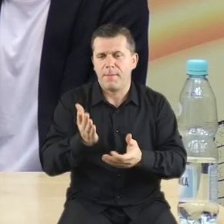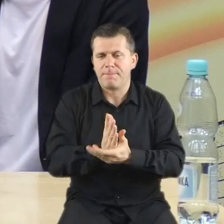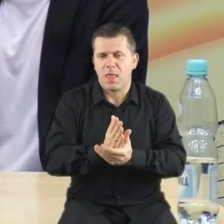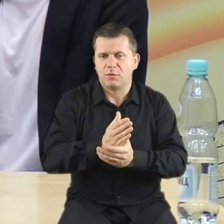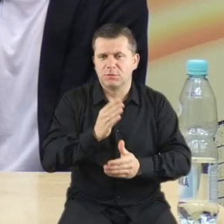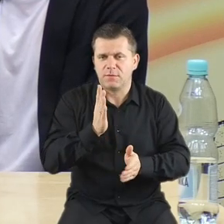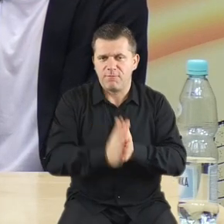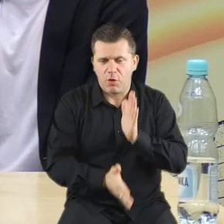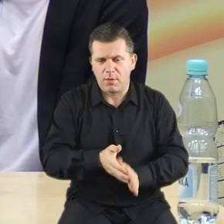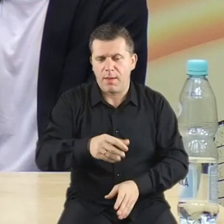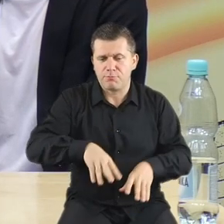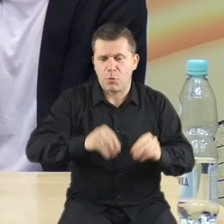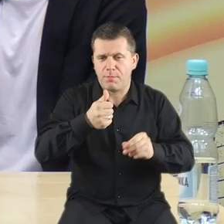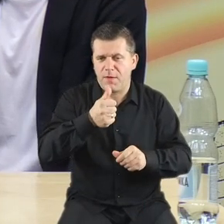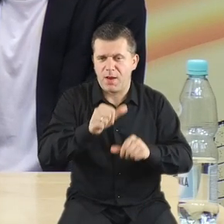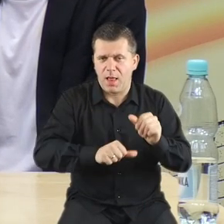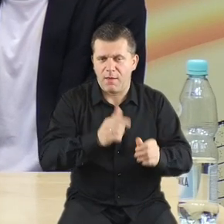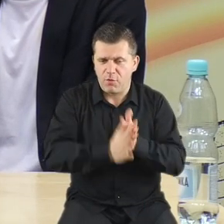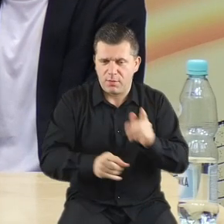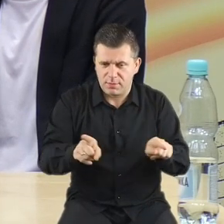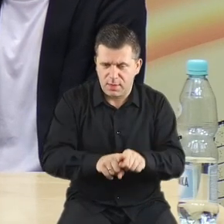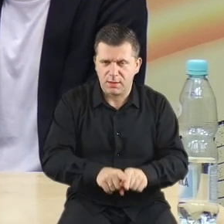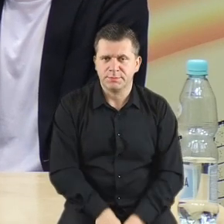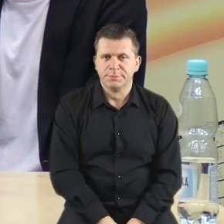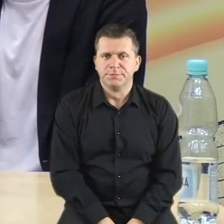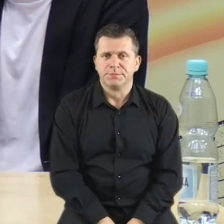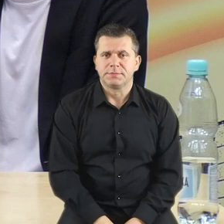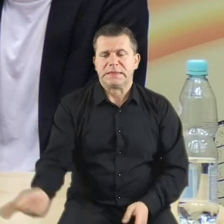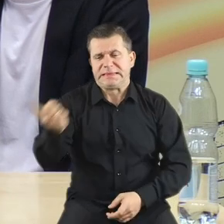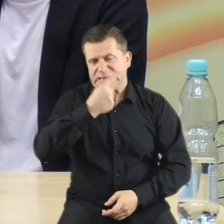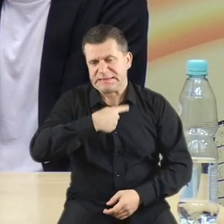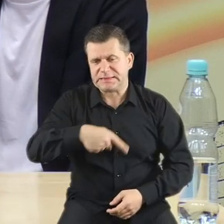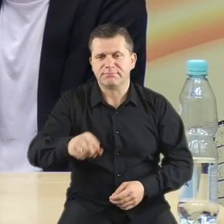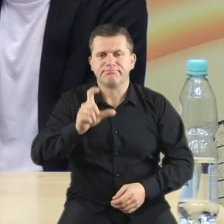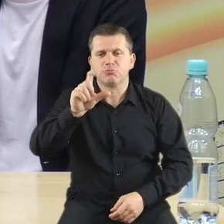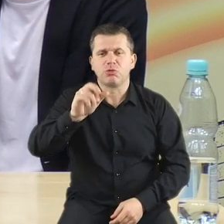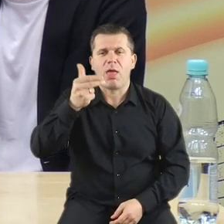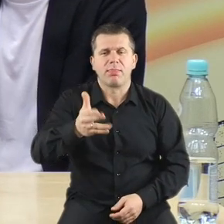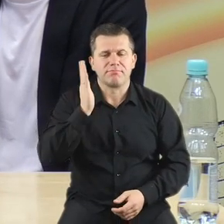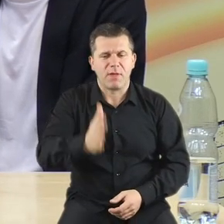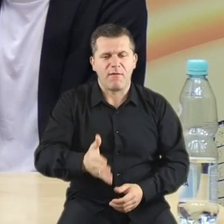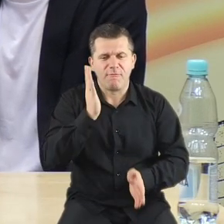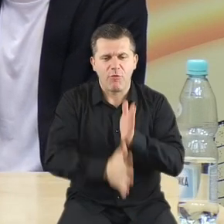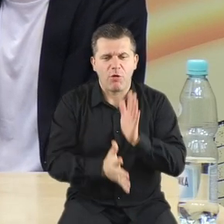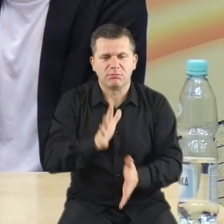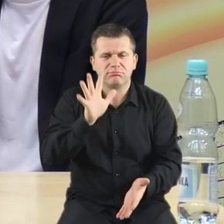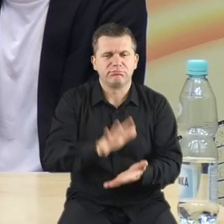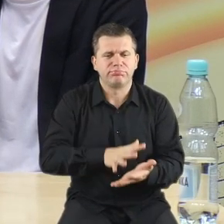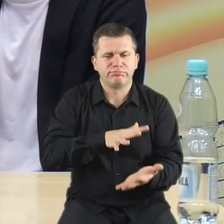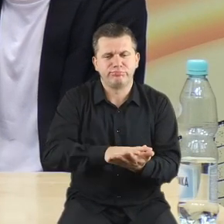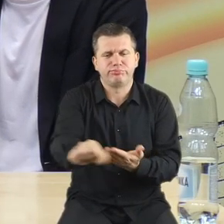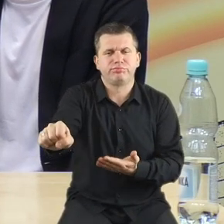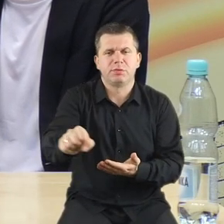wojny. Ale właśnie ten nadchodzący cień wojny, cień zagłady,